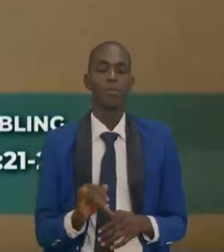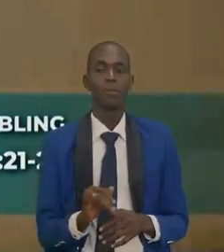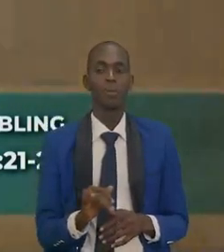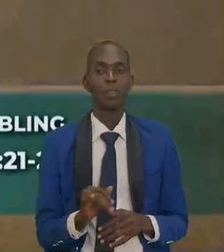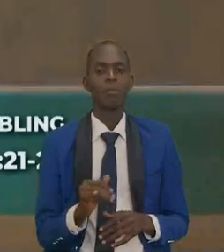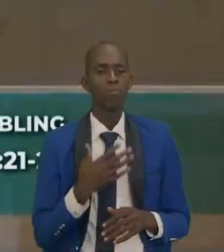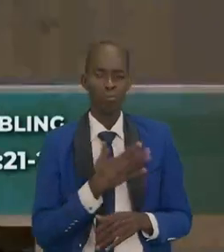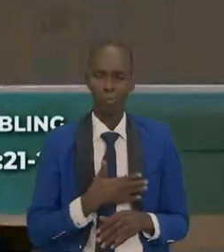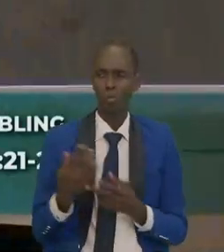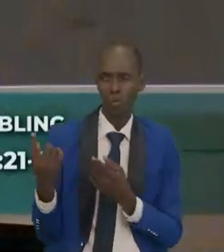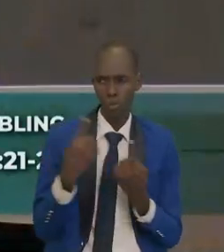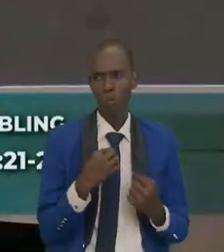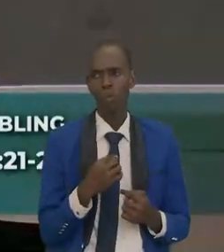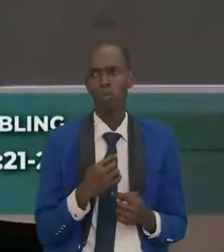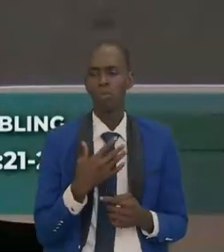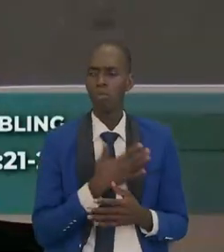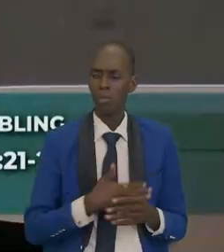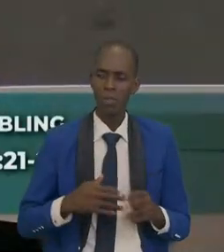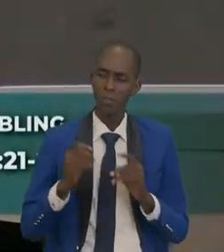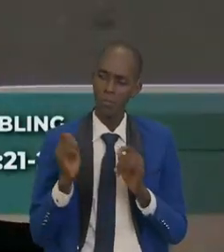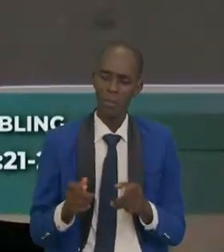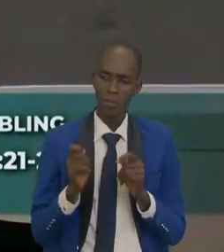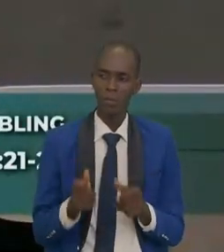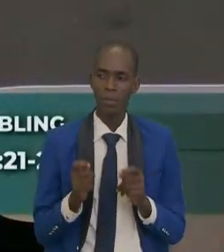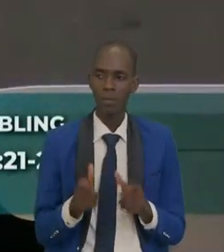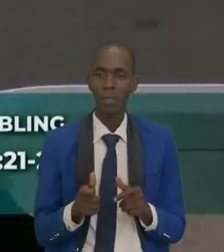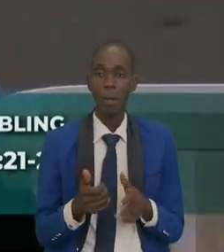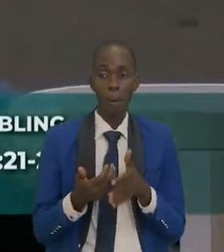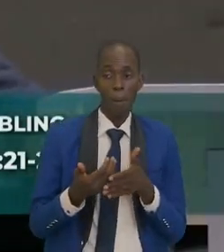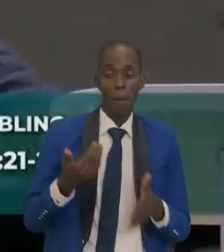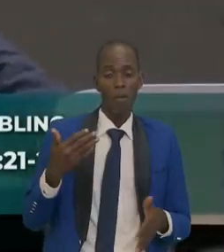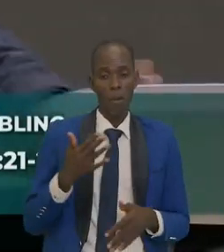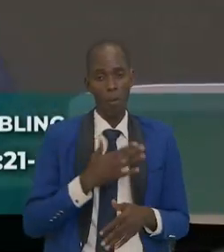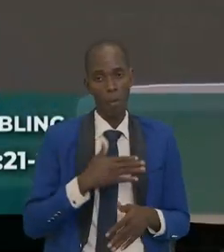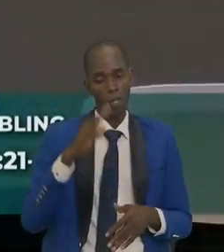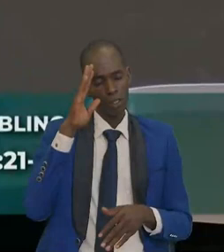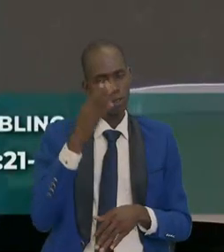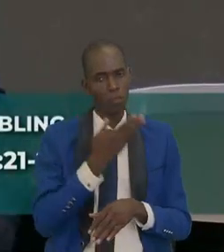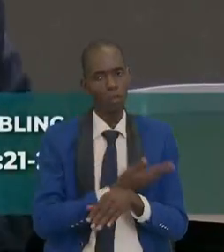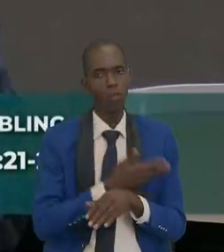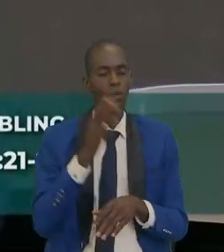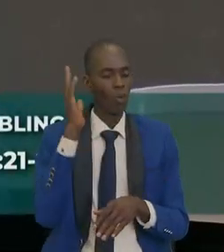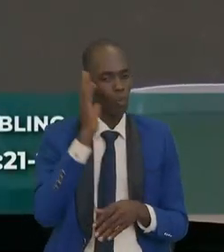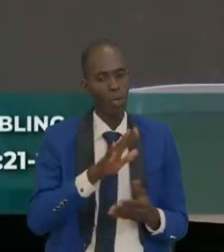Viens, s'il te plaît. Oh, rapidement. Avant que mon fils ne meure.